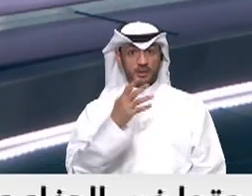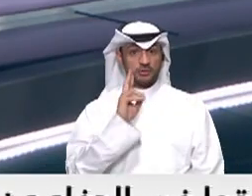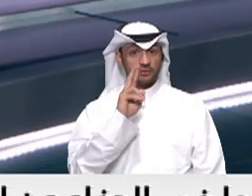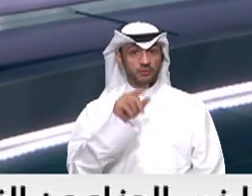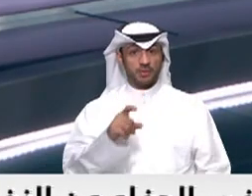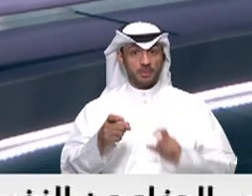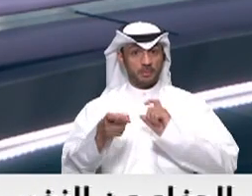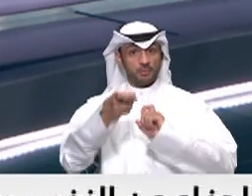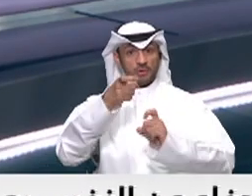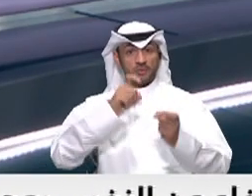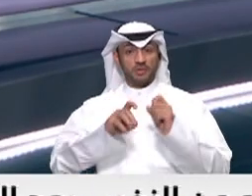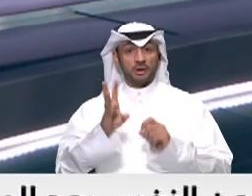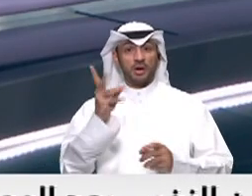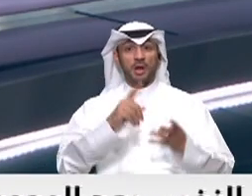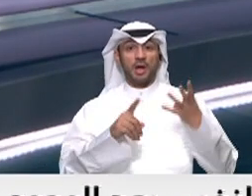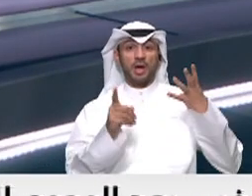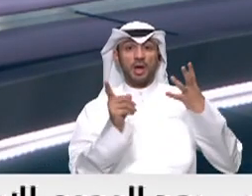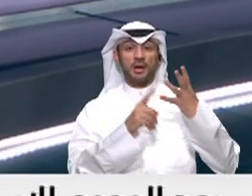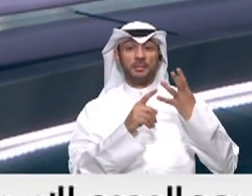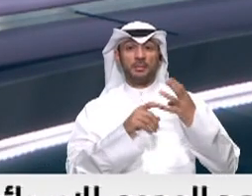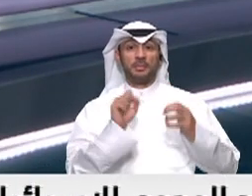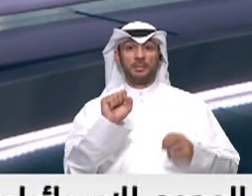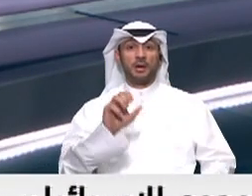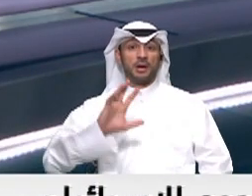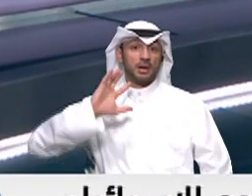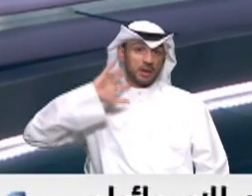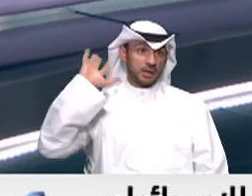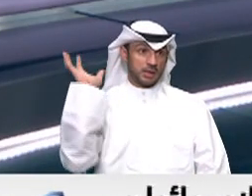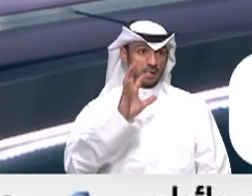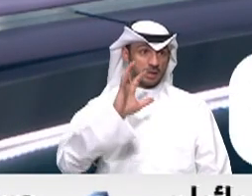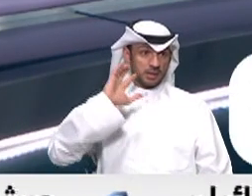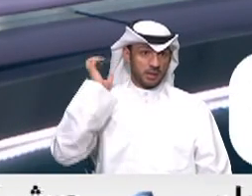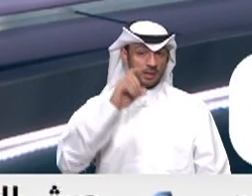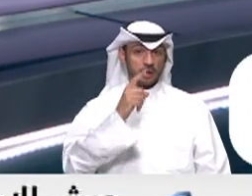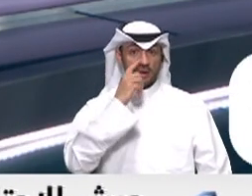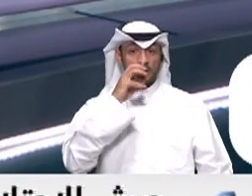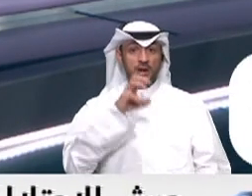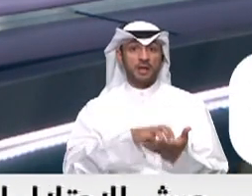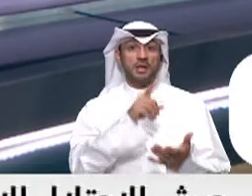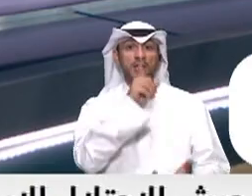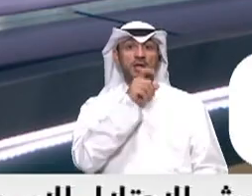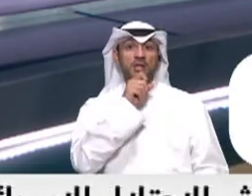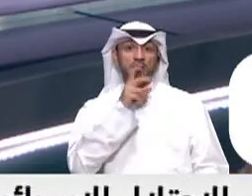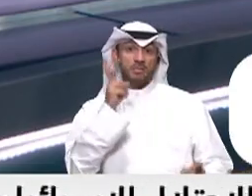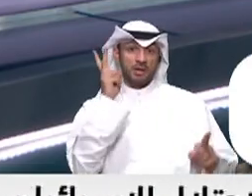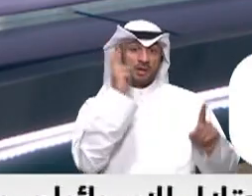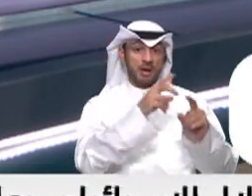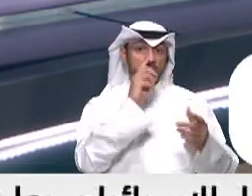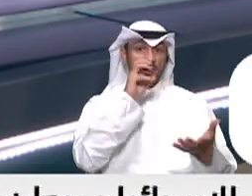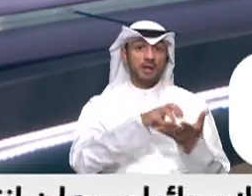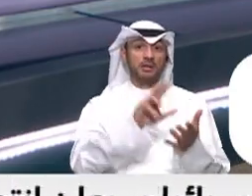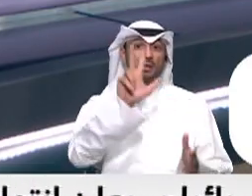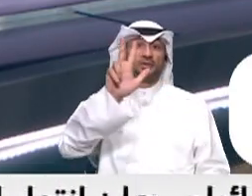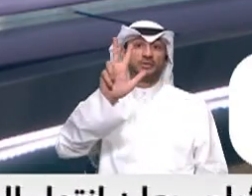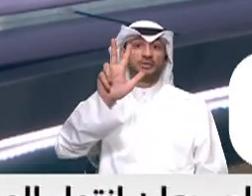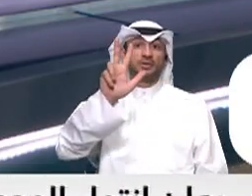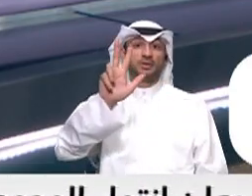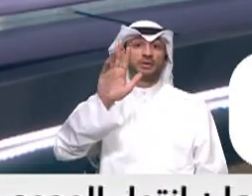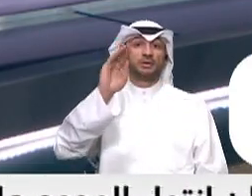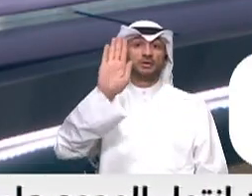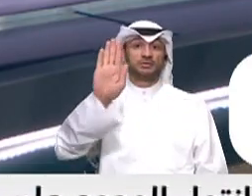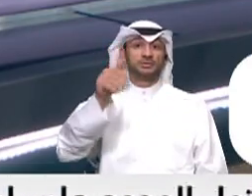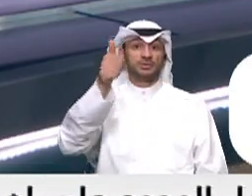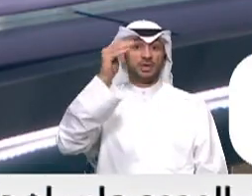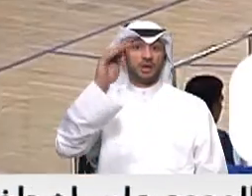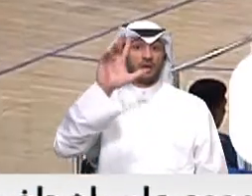ضمن منافسات الجولة الرابعة من الدوري العام لكرة اليد، تغلب نادي كاظمة على نظيره الساحل بنتيجة